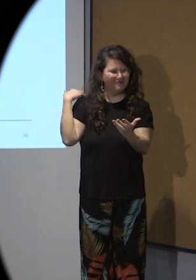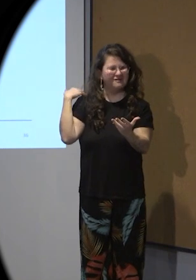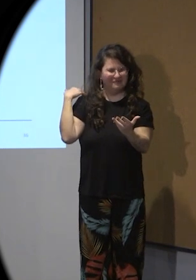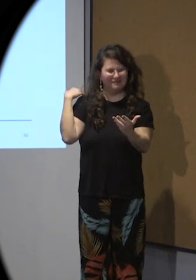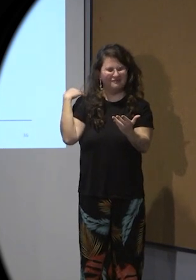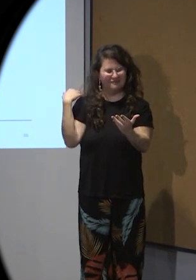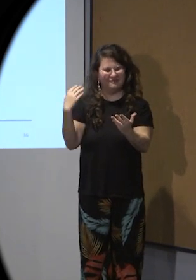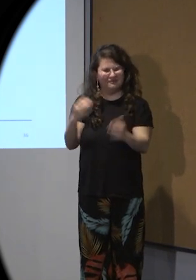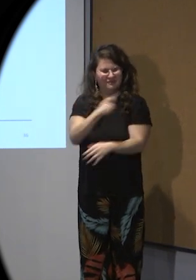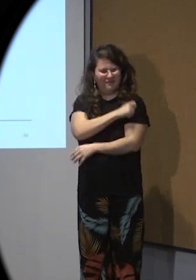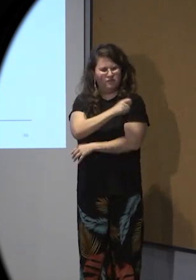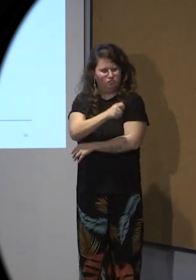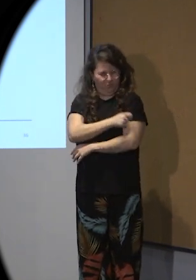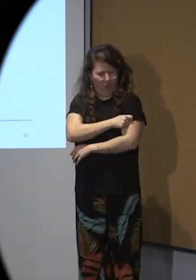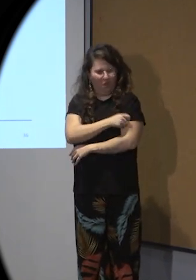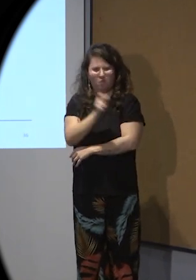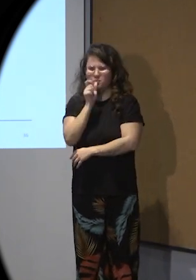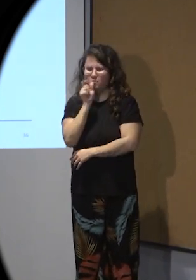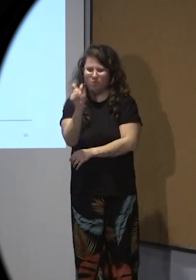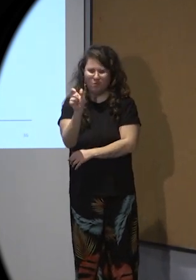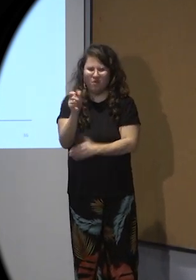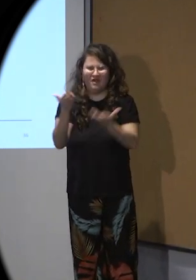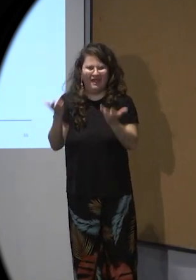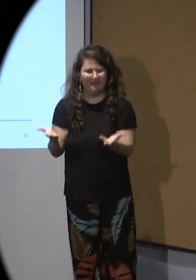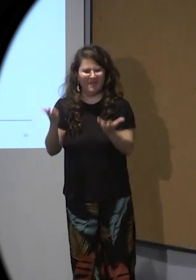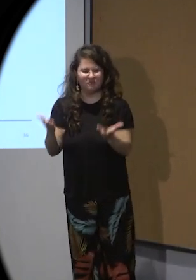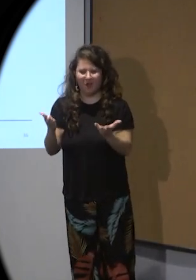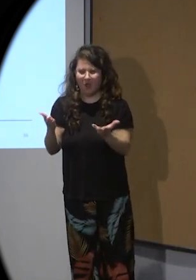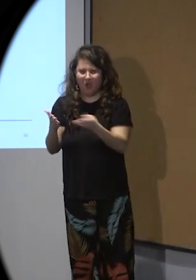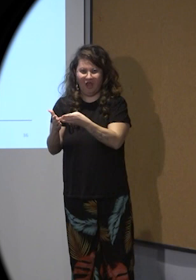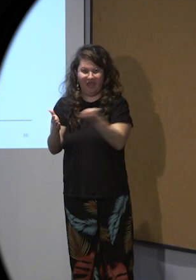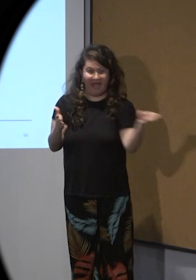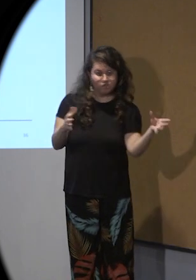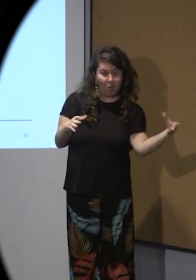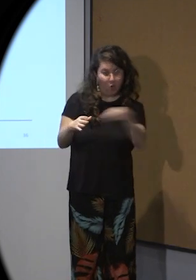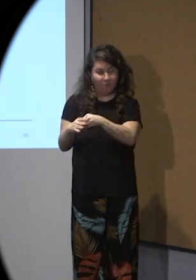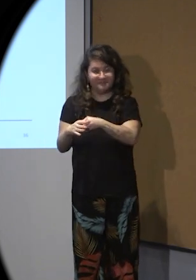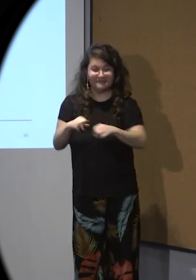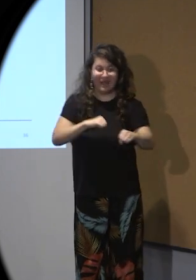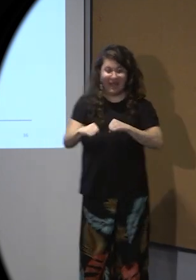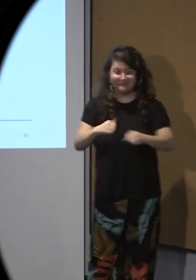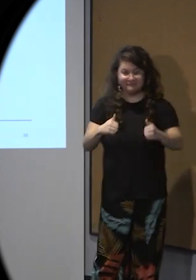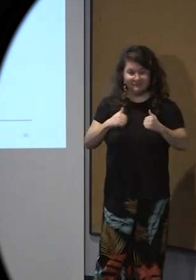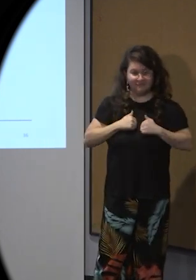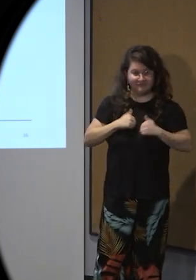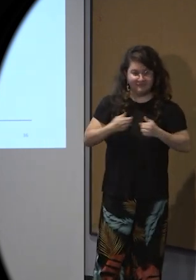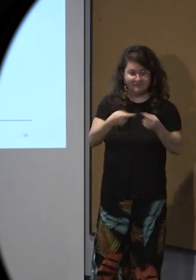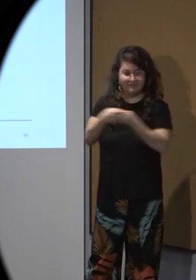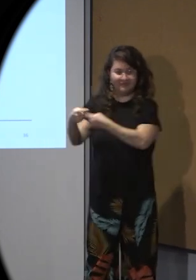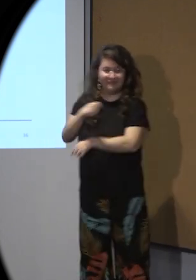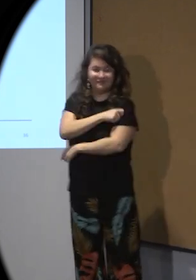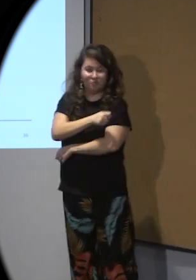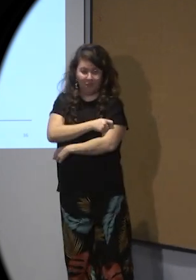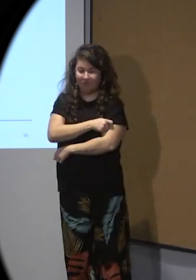Et aujourd'hui, c'est devenu un terme générique. Même quand on fait une activité physique, on dit « je vais faire du sport ». Mais vous l'avez expliqué, hein, que c'est dans le cadre d'une